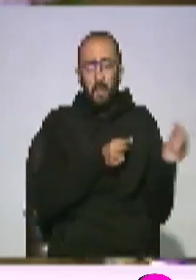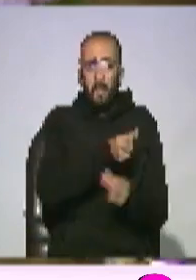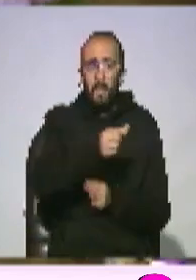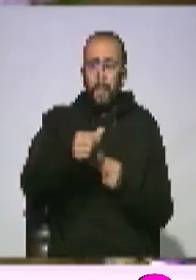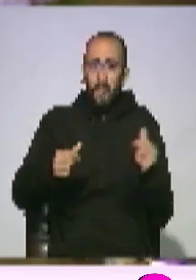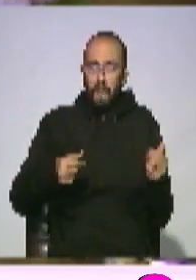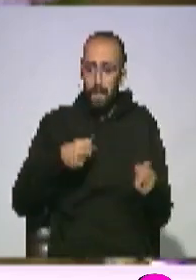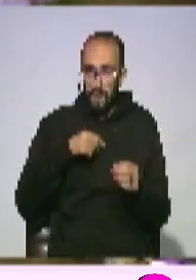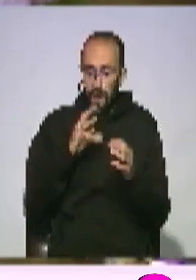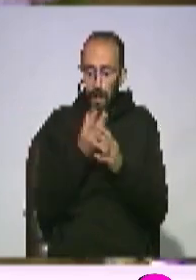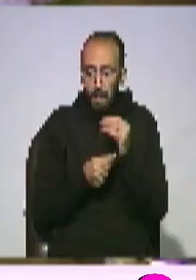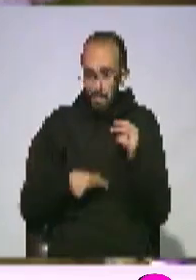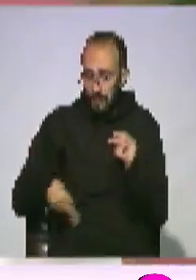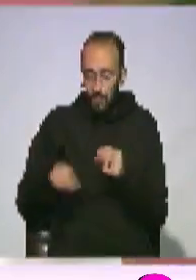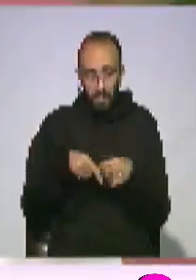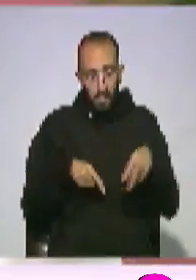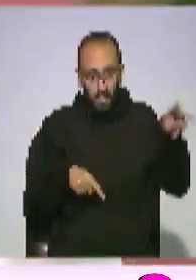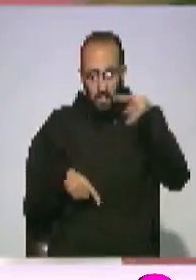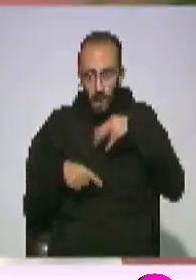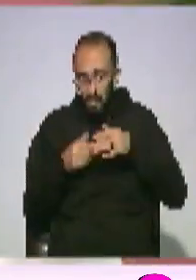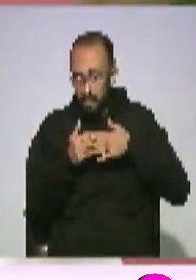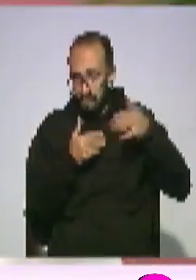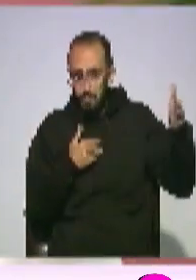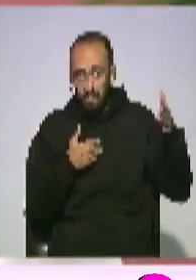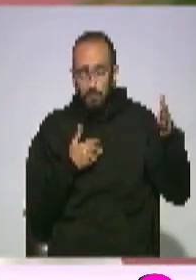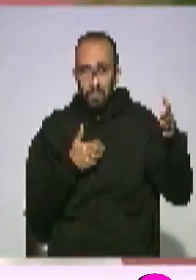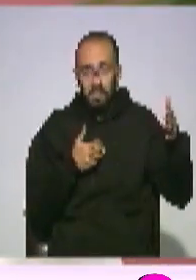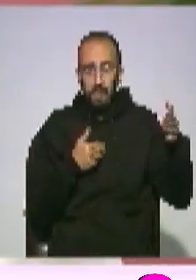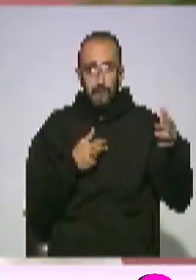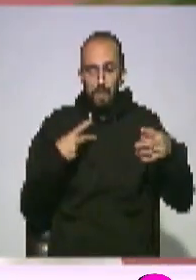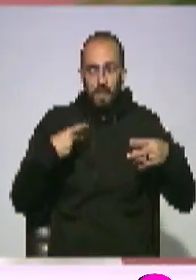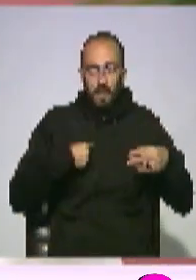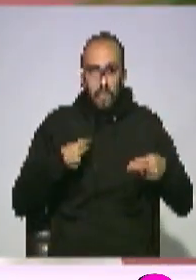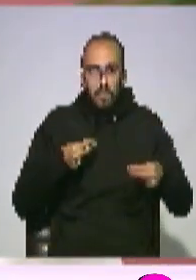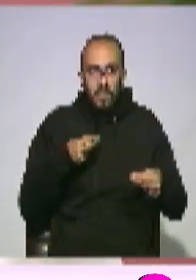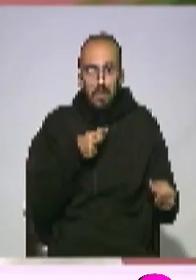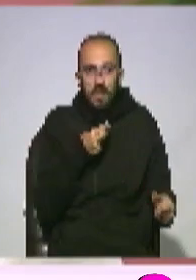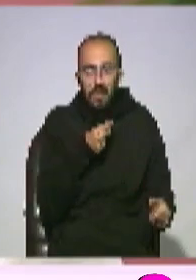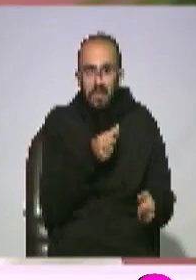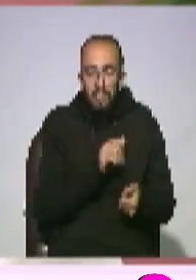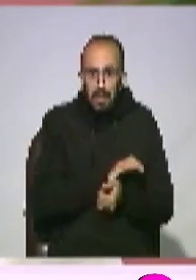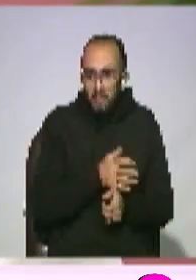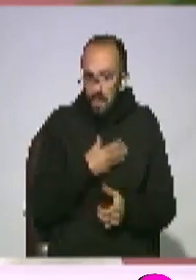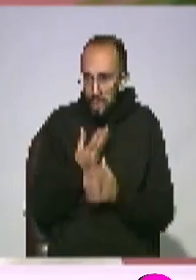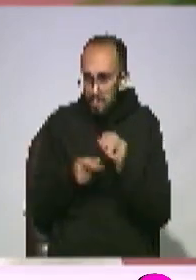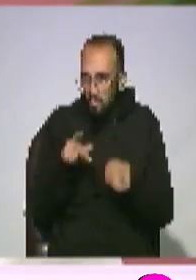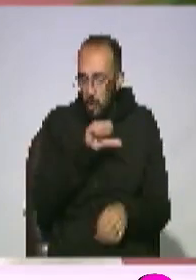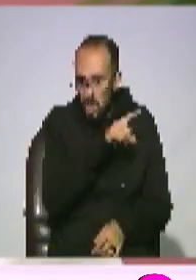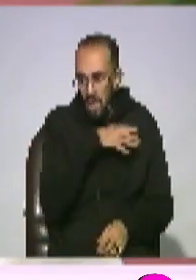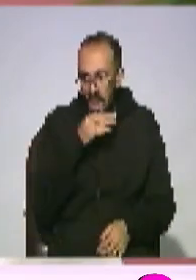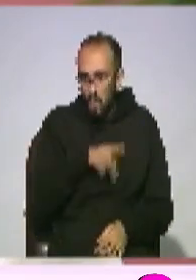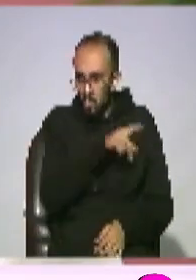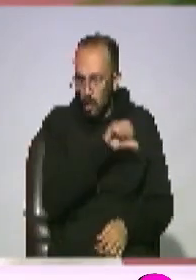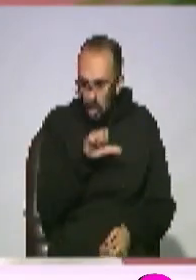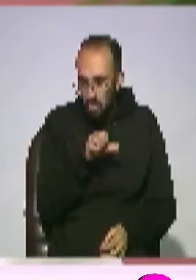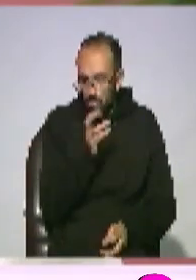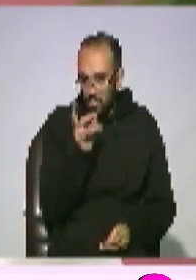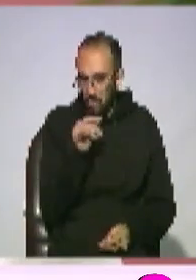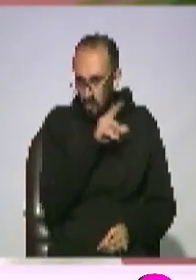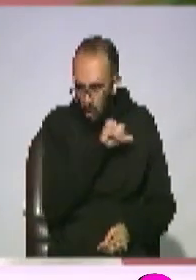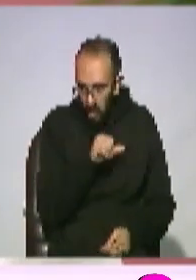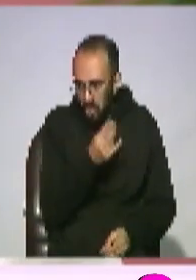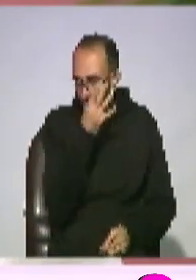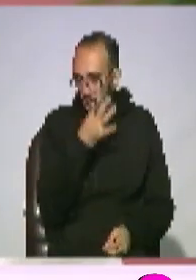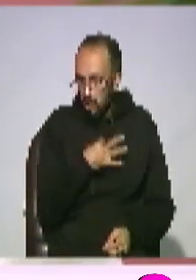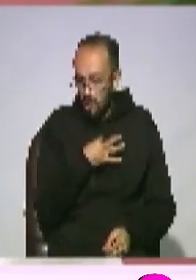عايز اعرف ان وبيبداوا بقى كمان يتحقنوا غل وكراهيه. عمتك وحشه، خالتك وحشه، ده بيبص لنا،